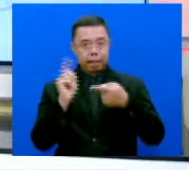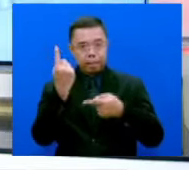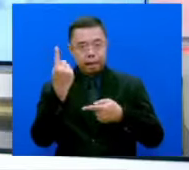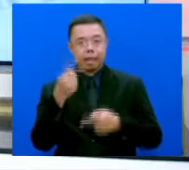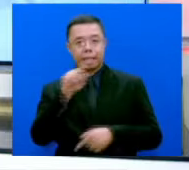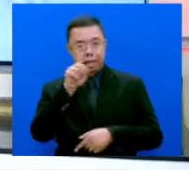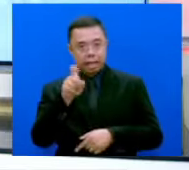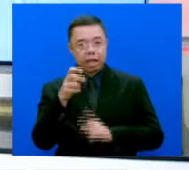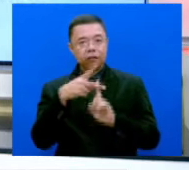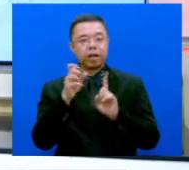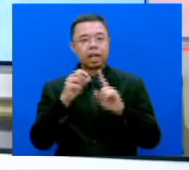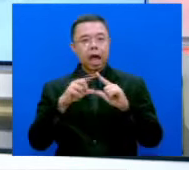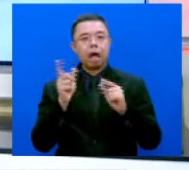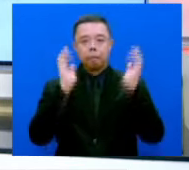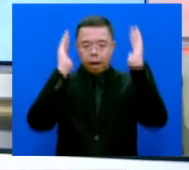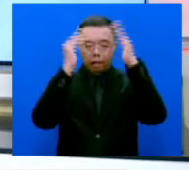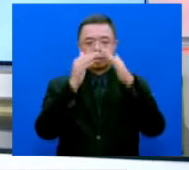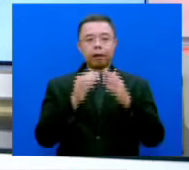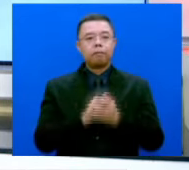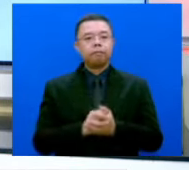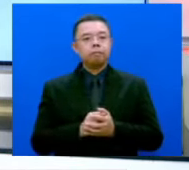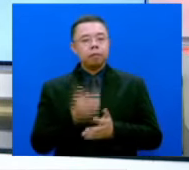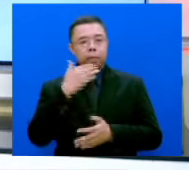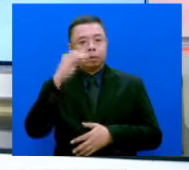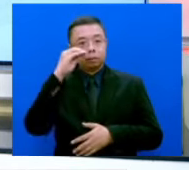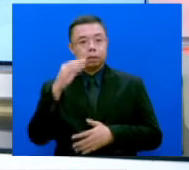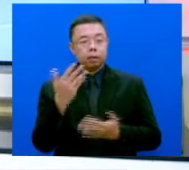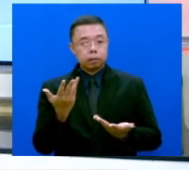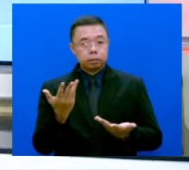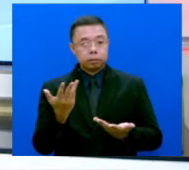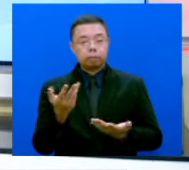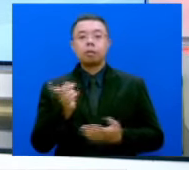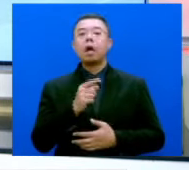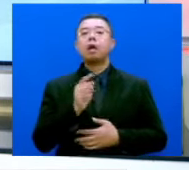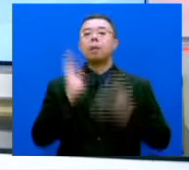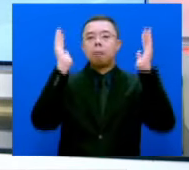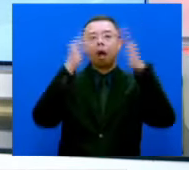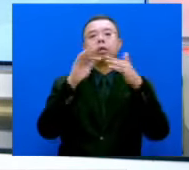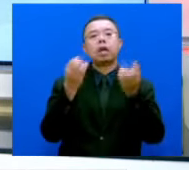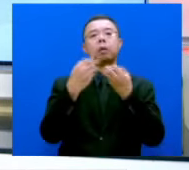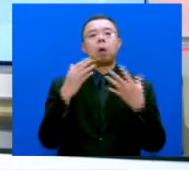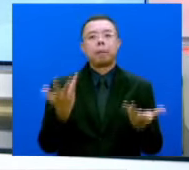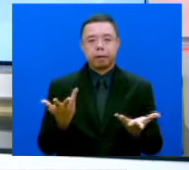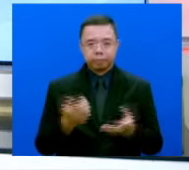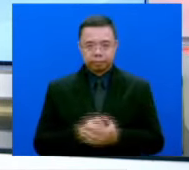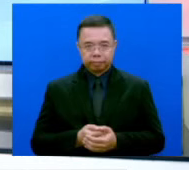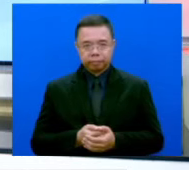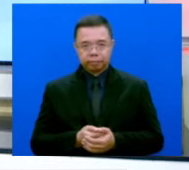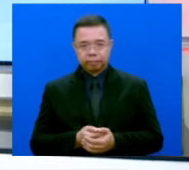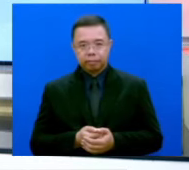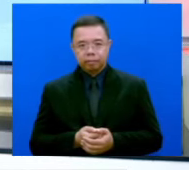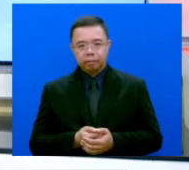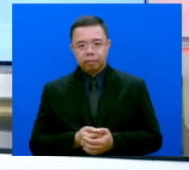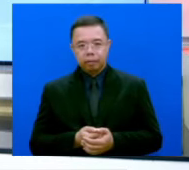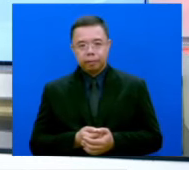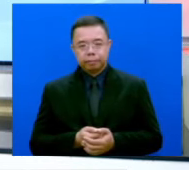ke Firda dari Biro Makassar terlebih dahulu. Selamat pagi Firda. Dari Biro Makassar, apa ini kabar pilihan daerah untuk pagi hari